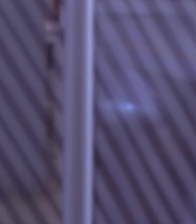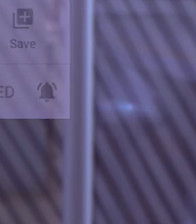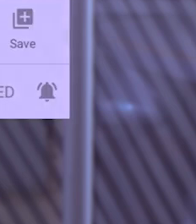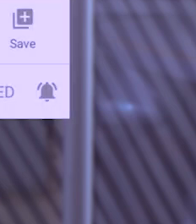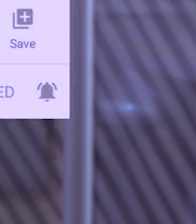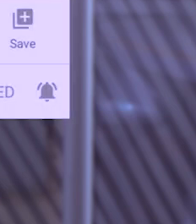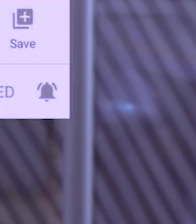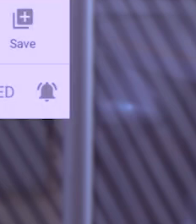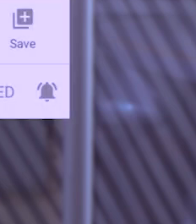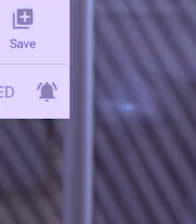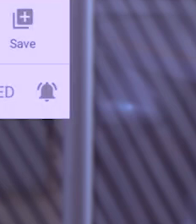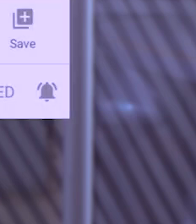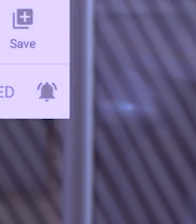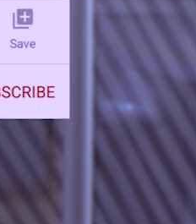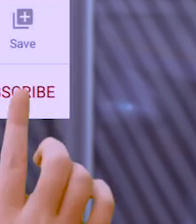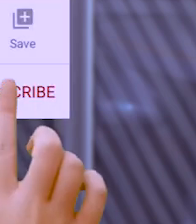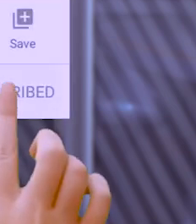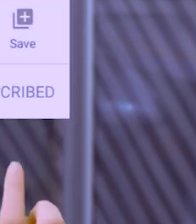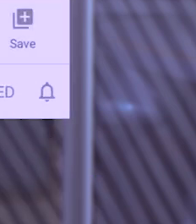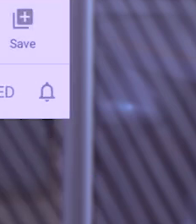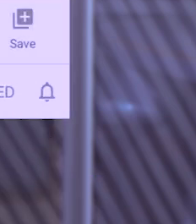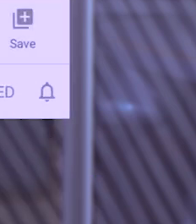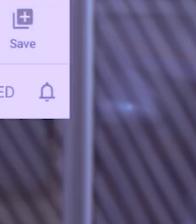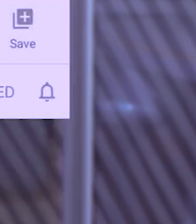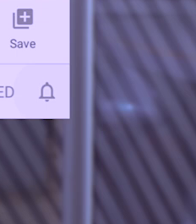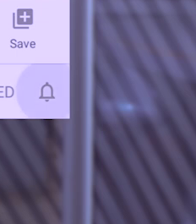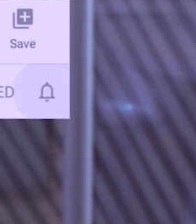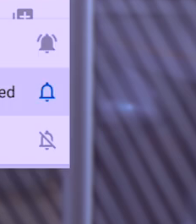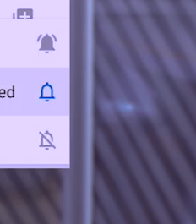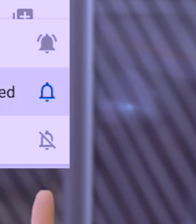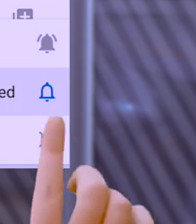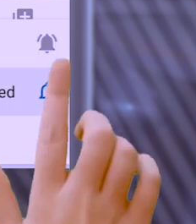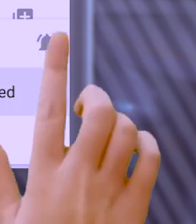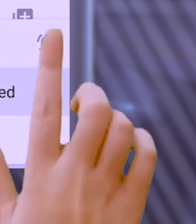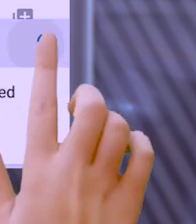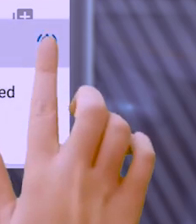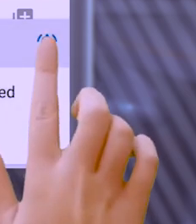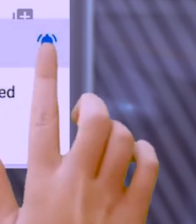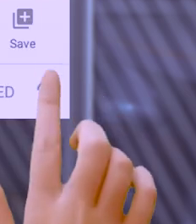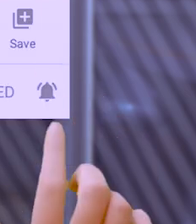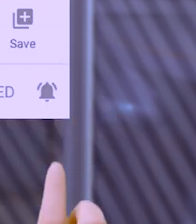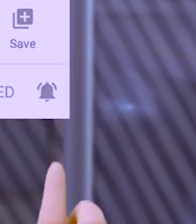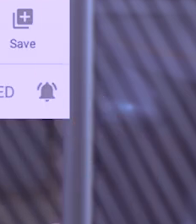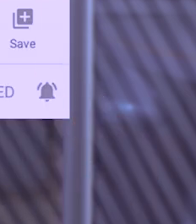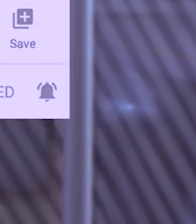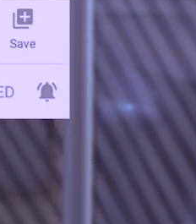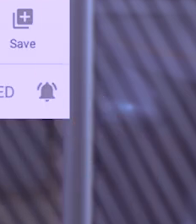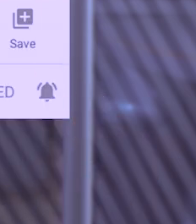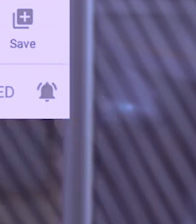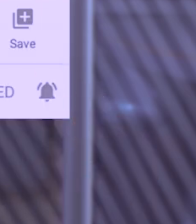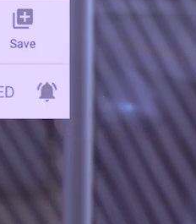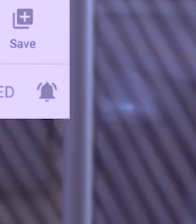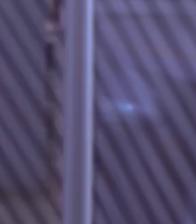Before you watch this video, don't forget to like and subscribe to Social Media Hegemon TV, and do not forget to press the notification button and to get